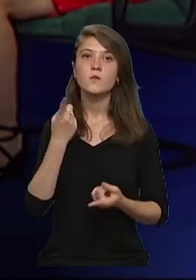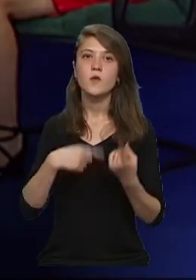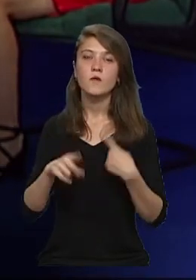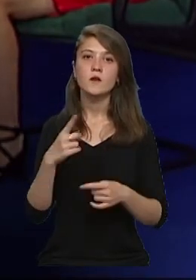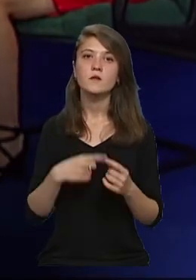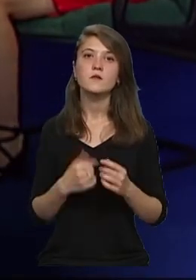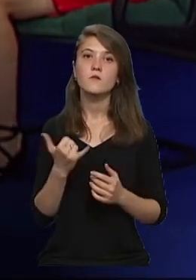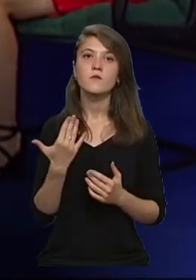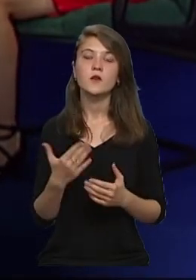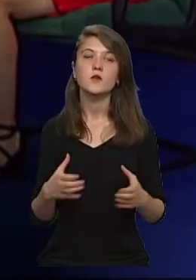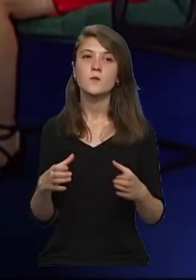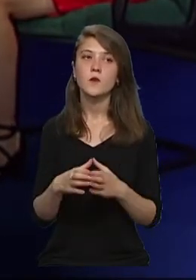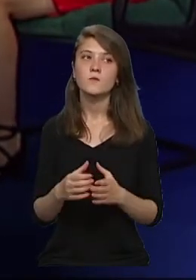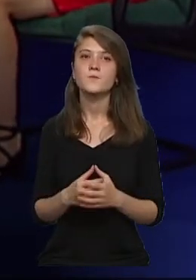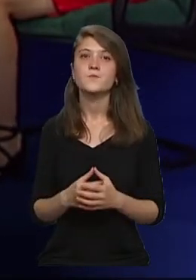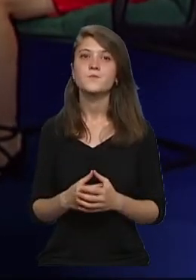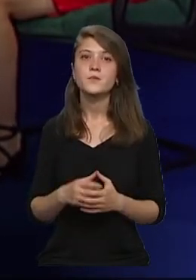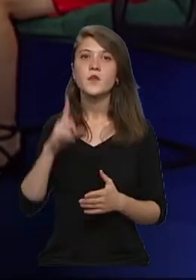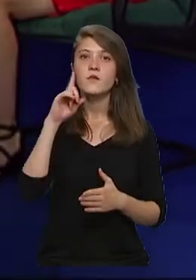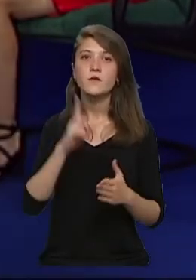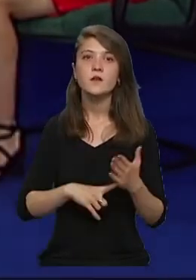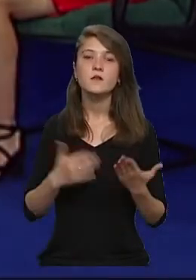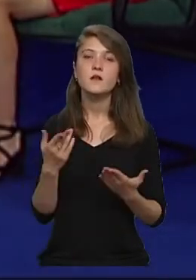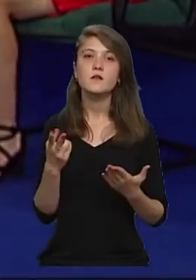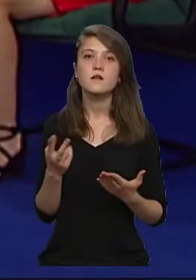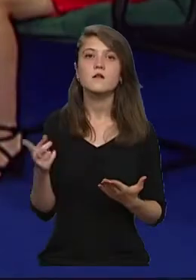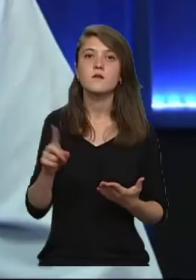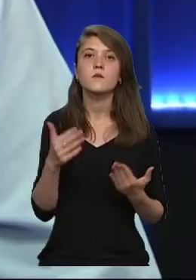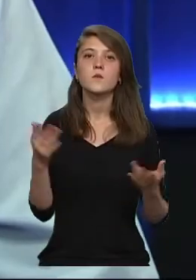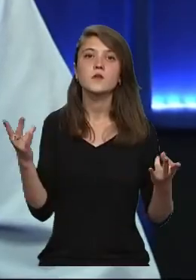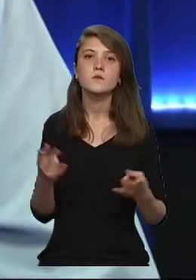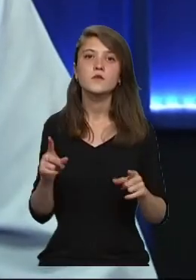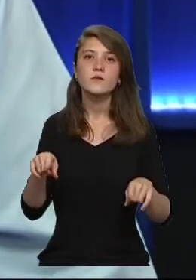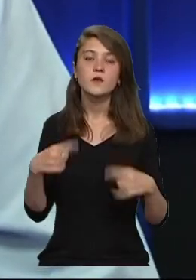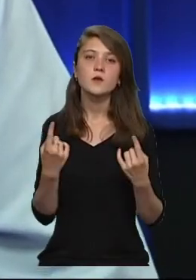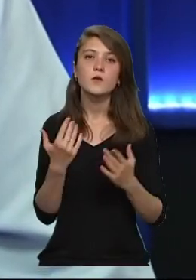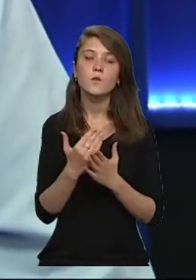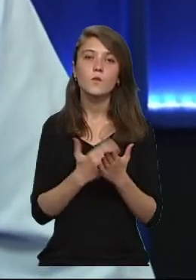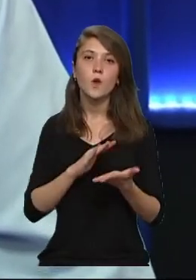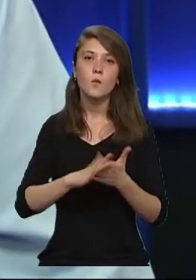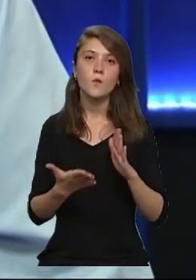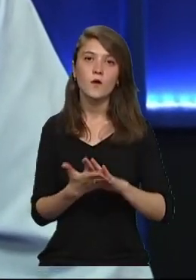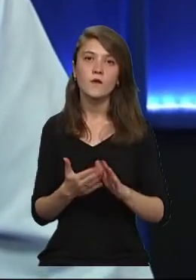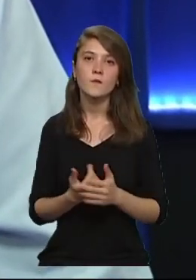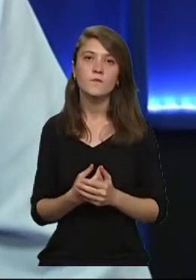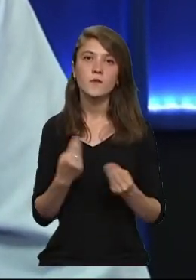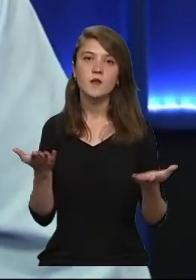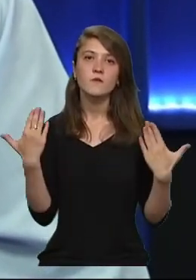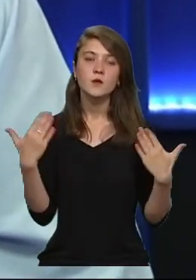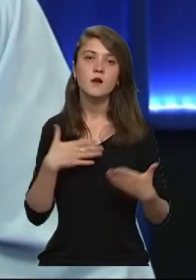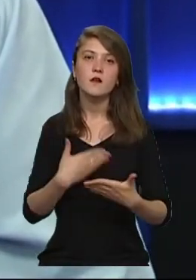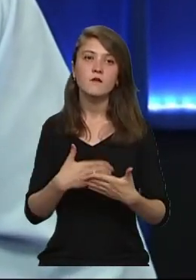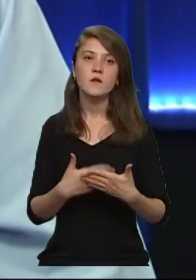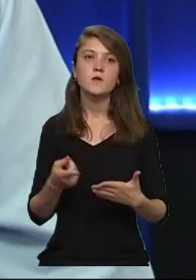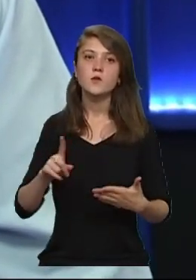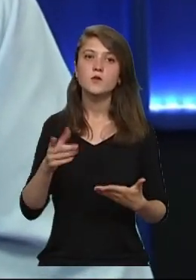в вашу громаду? Вірю, але для цього їм потрібно створити умови. Звичайно, те, що казав, це відпочинок активний, тому